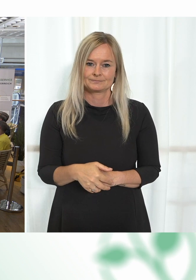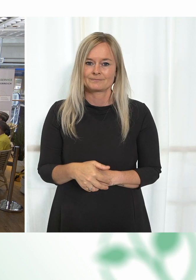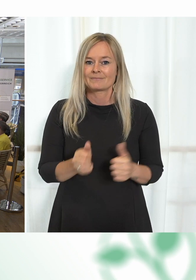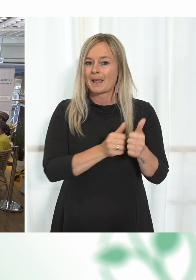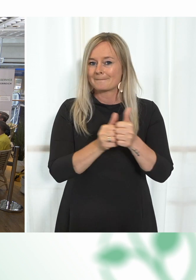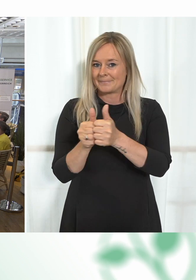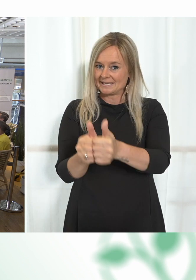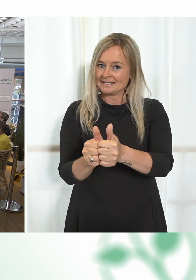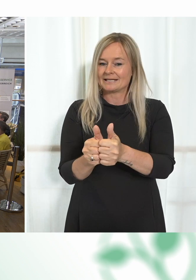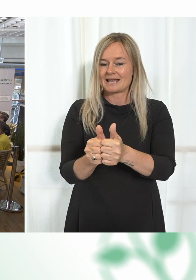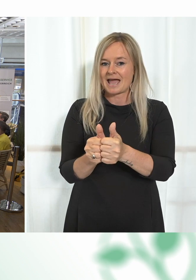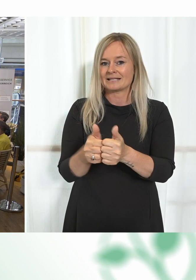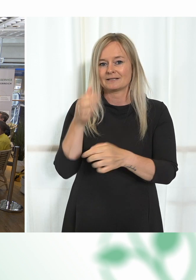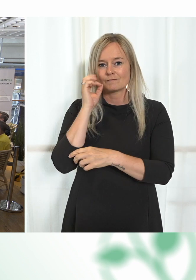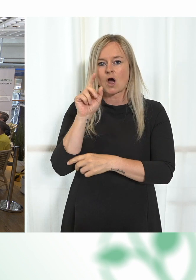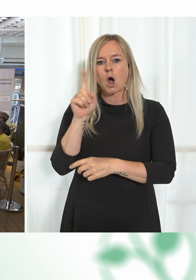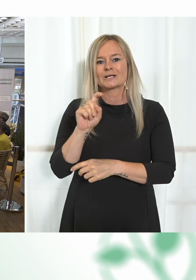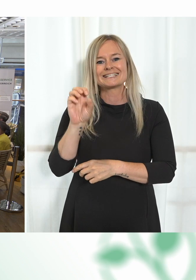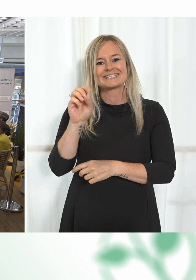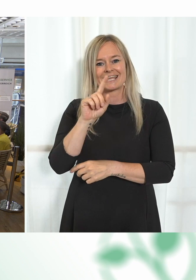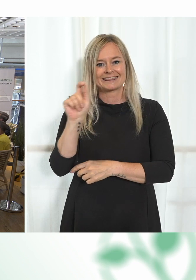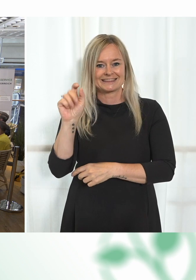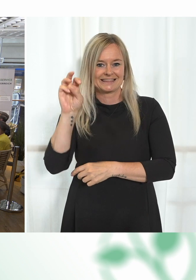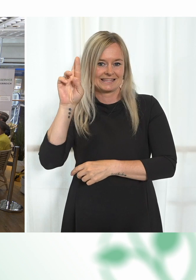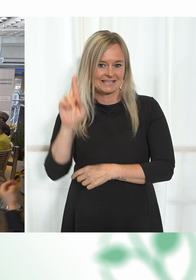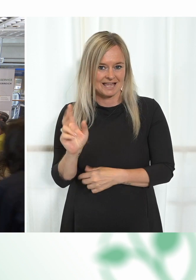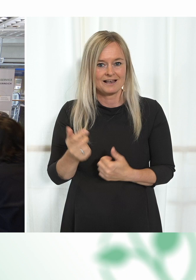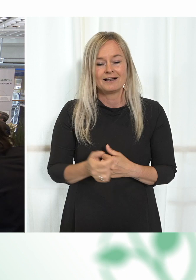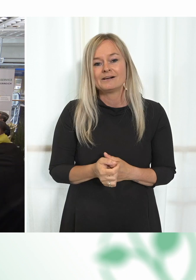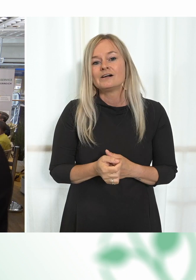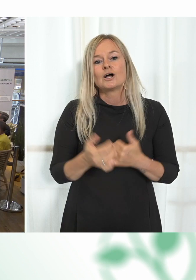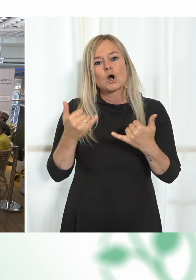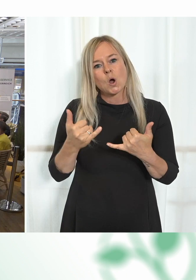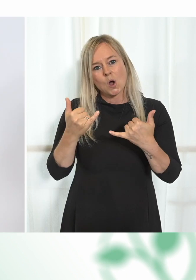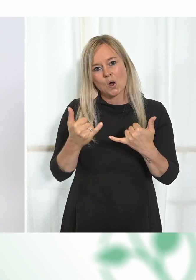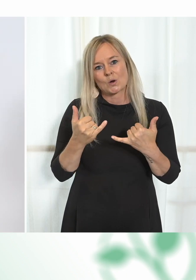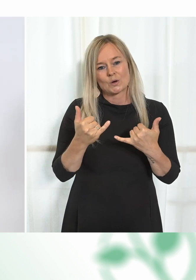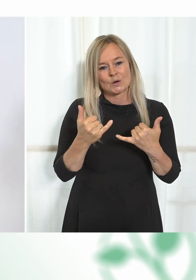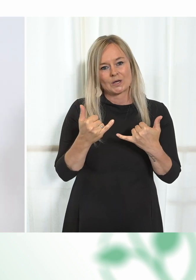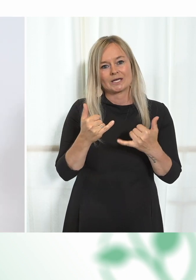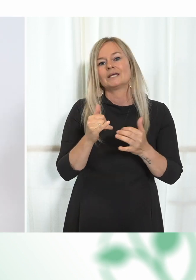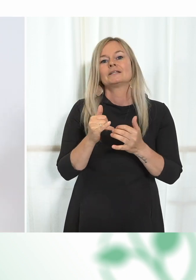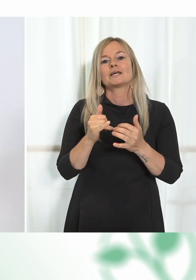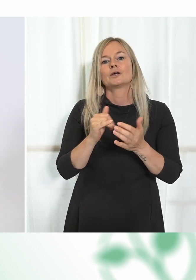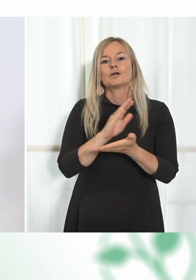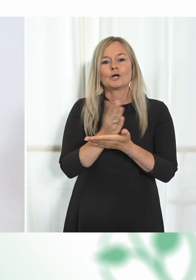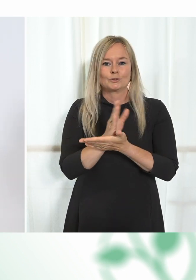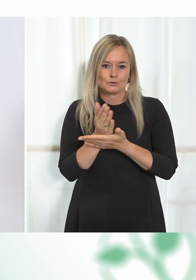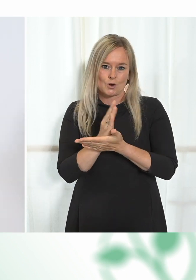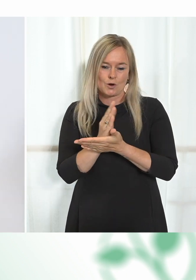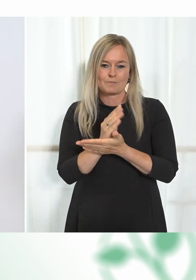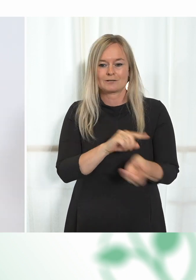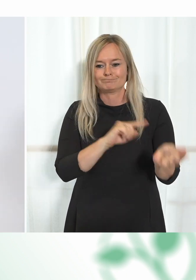Begleitet wird sie von Magdalena Zettel, die unseren Diskurs hier in der Gebärdensprache natürlich dolmetschen wird. Herzlichen Dank